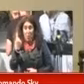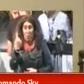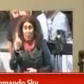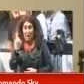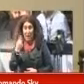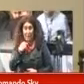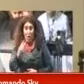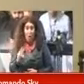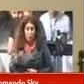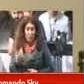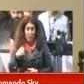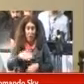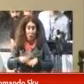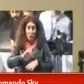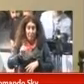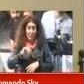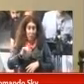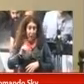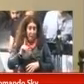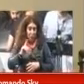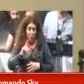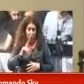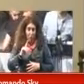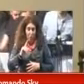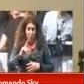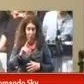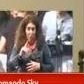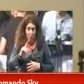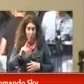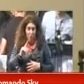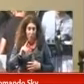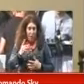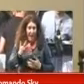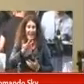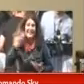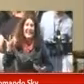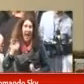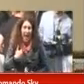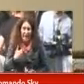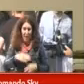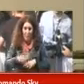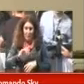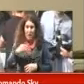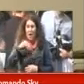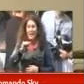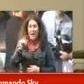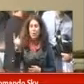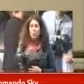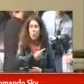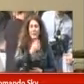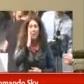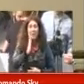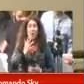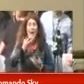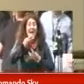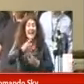non sono abituato ad alzare i toni, non sono capace di gridare. Quindi chiederei a tutti voi di gridare